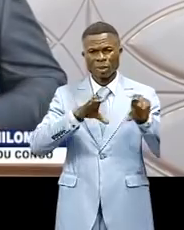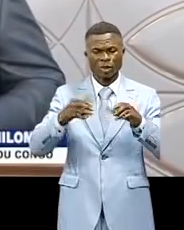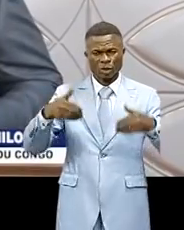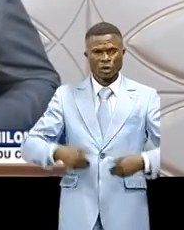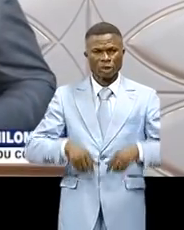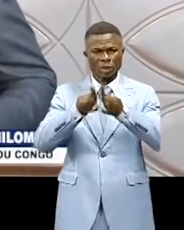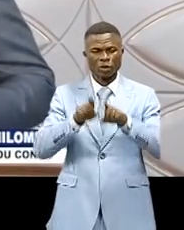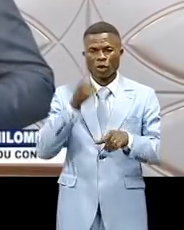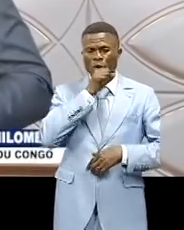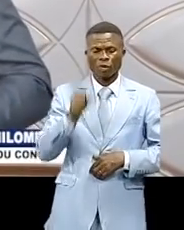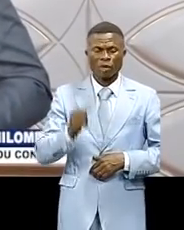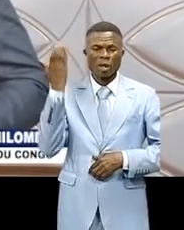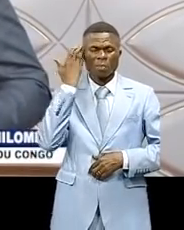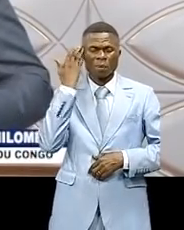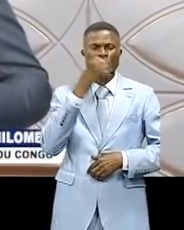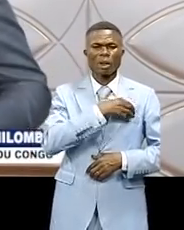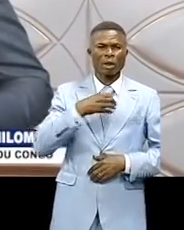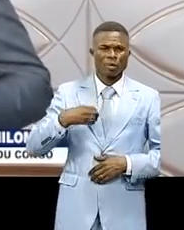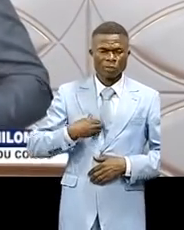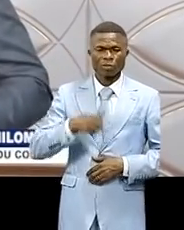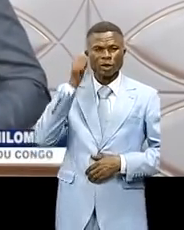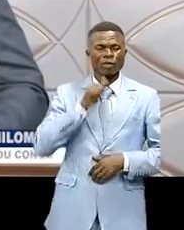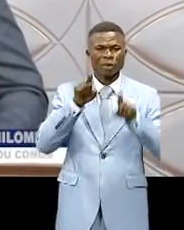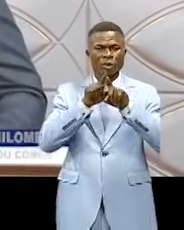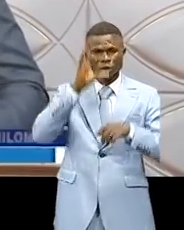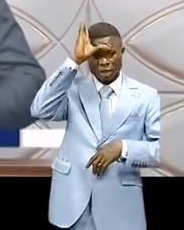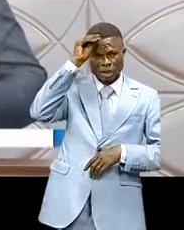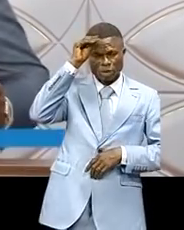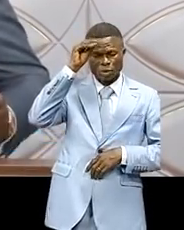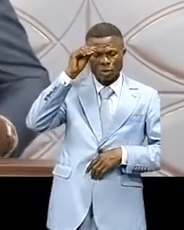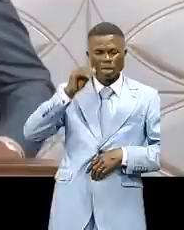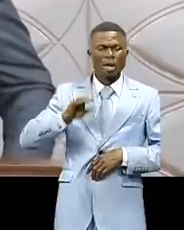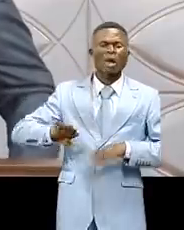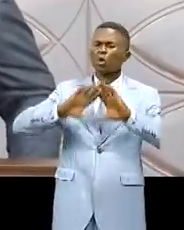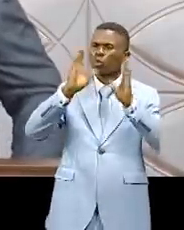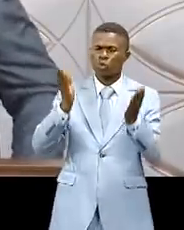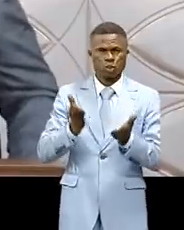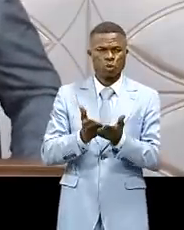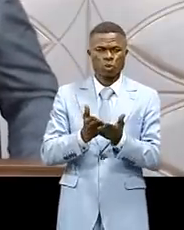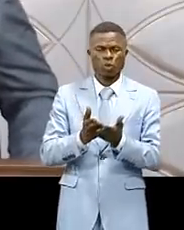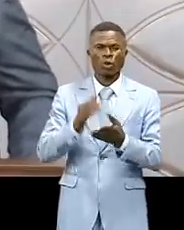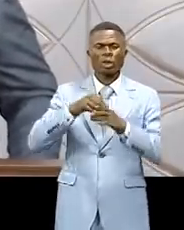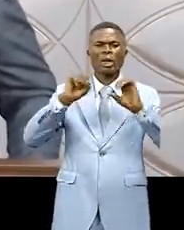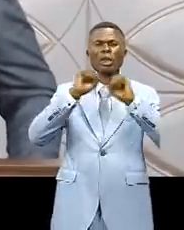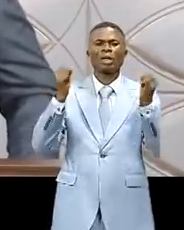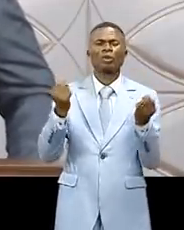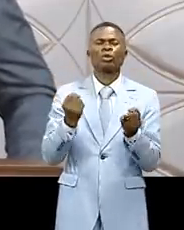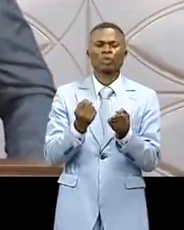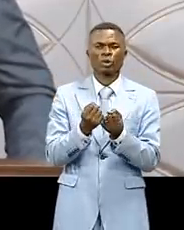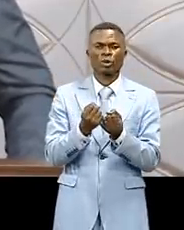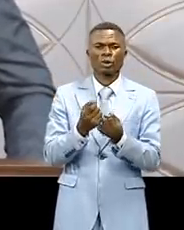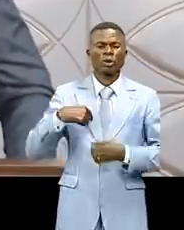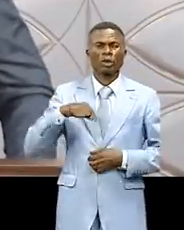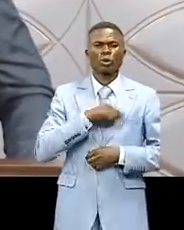vieux hommes et femmes filles et garçons de toutes les couches de la société nous nous